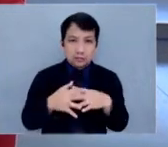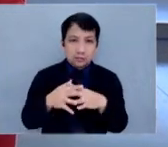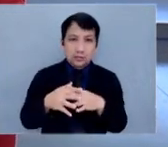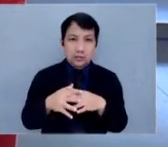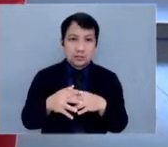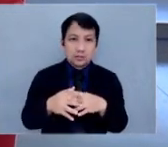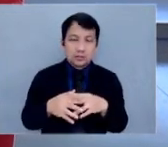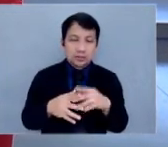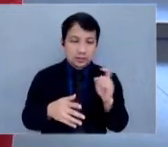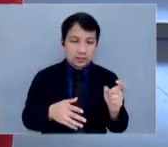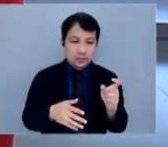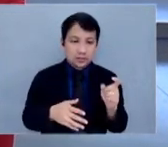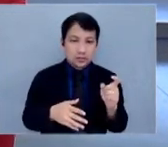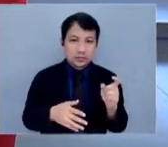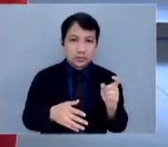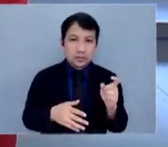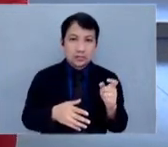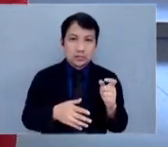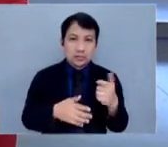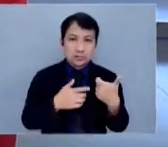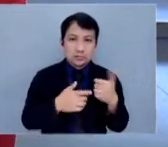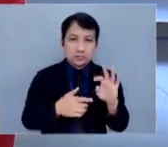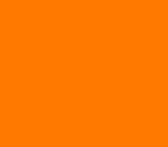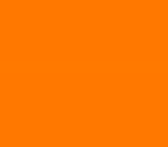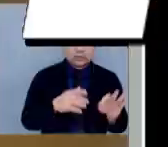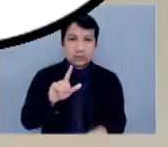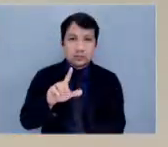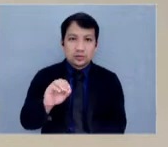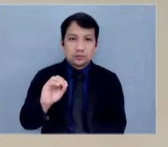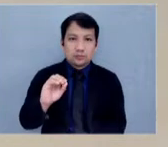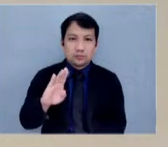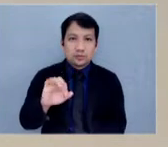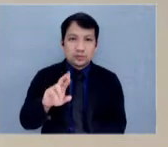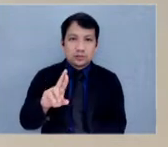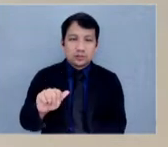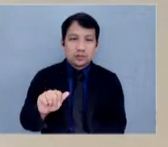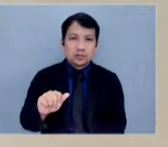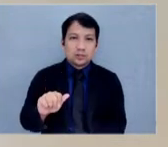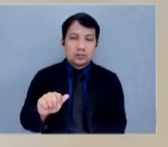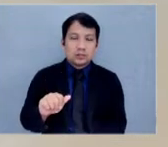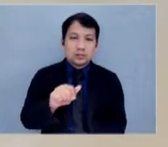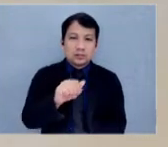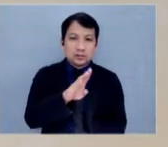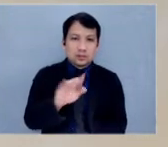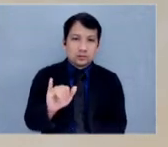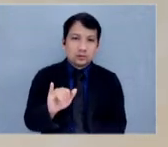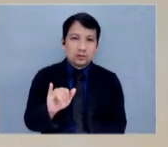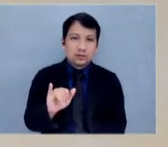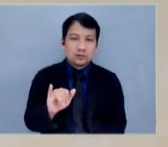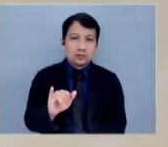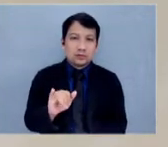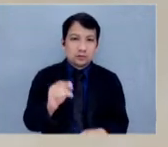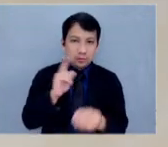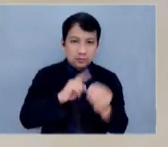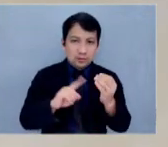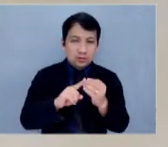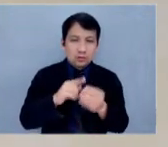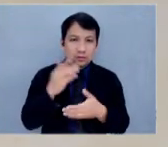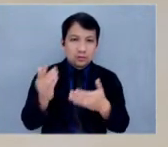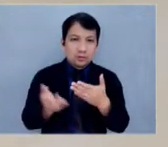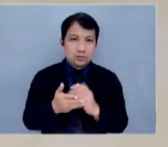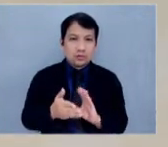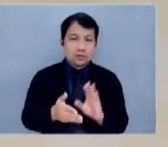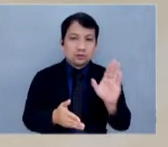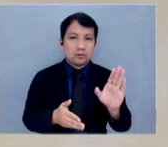aktres na si Pok Wang na si Lee O'Brien. Ayon sa Bureau of Immigration, para ito sa isinampang deportation case ni